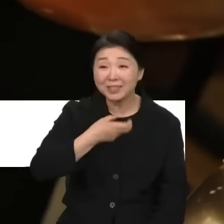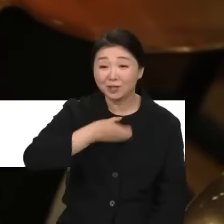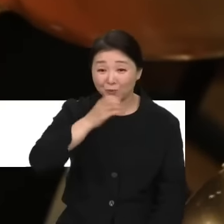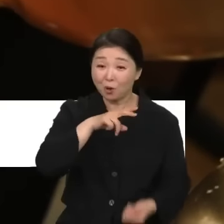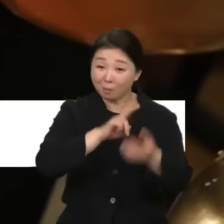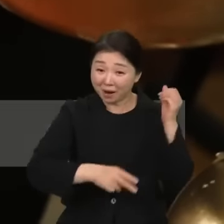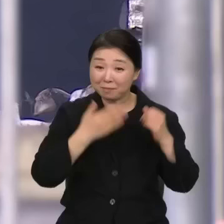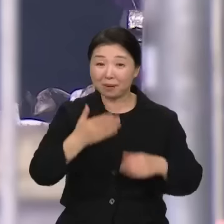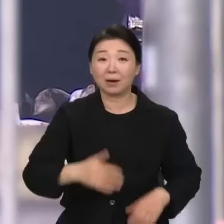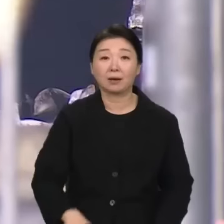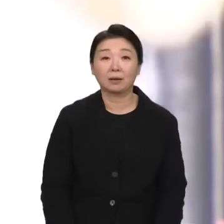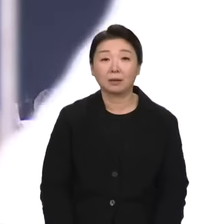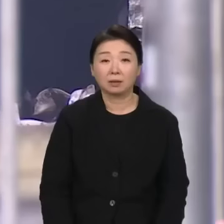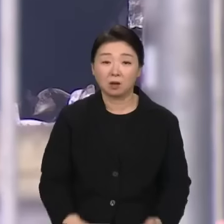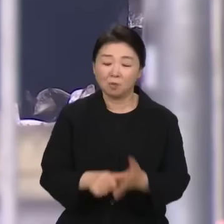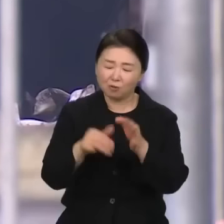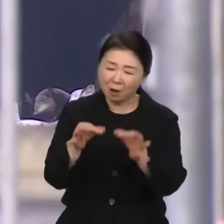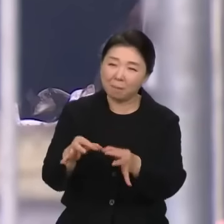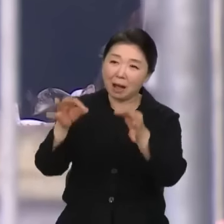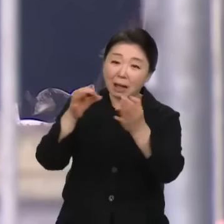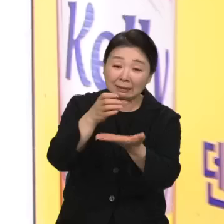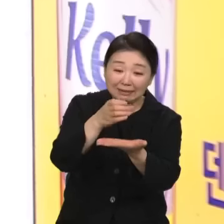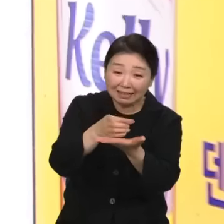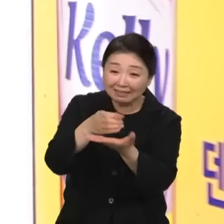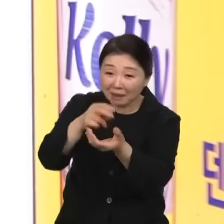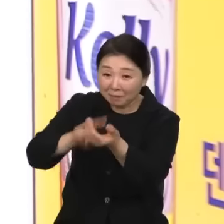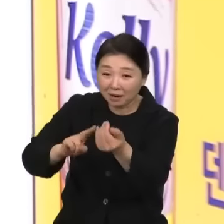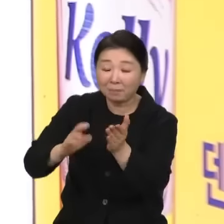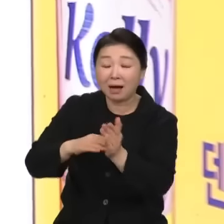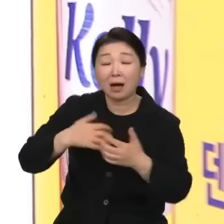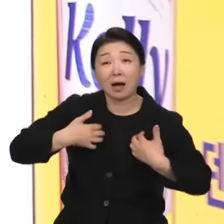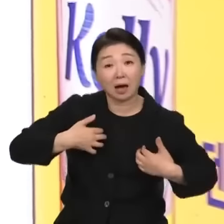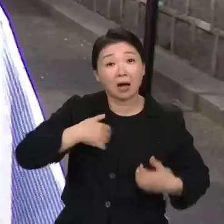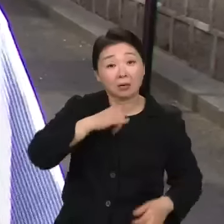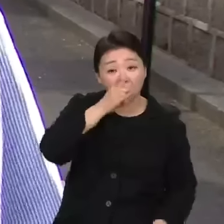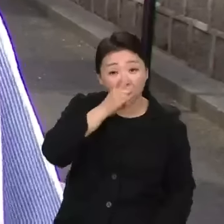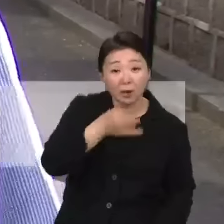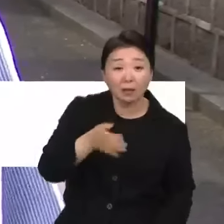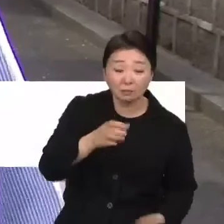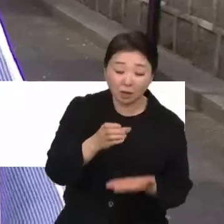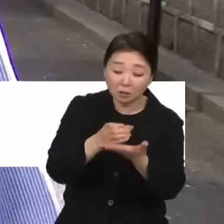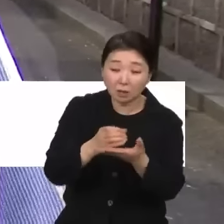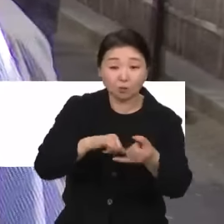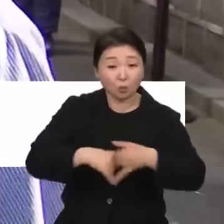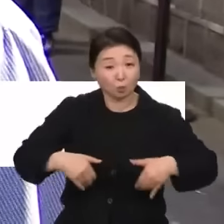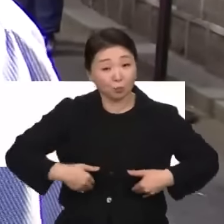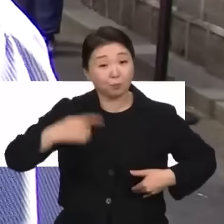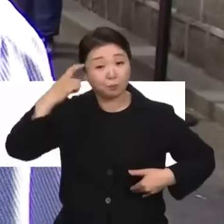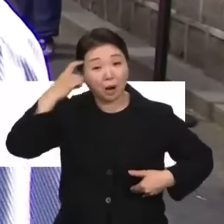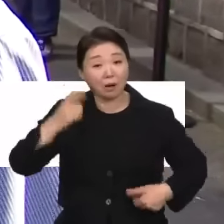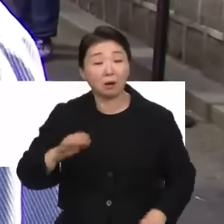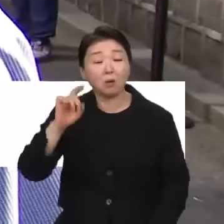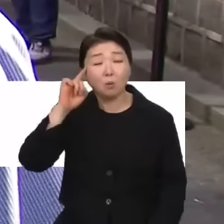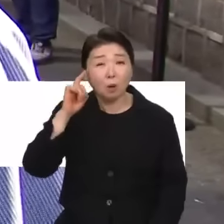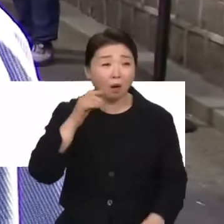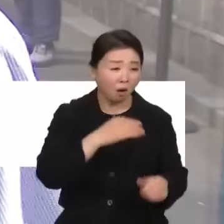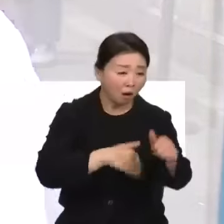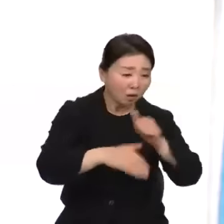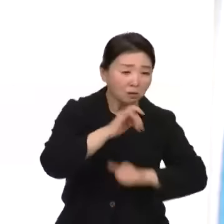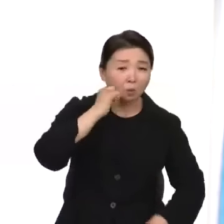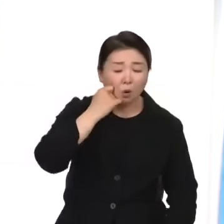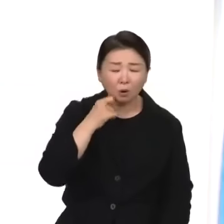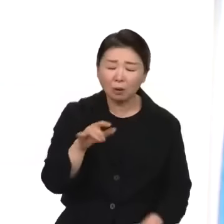가능해졌습니다. 고물가 속에 잔술 판매를 반기는 사람도 있지만 잔술이 꼭 필요하다고 저는 생각합니다. 어려우니까